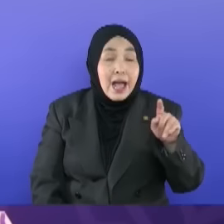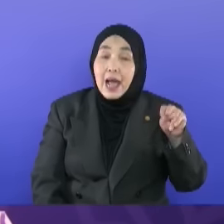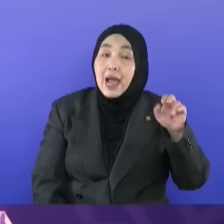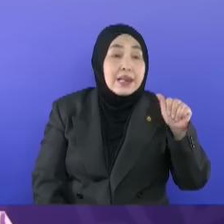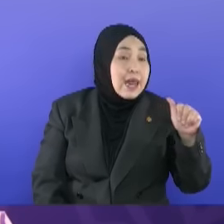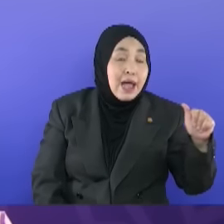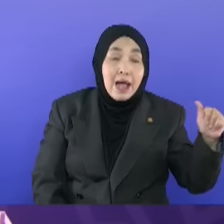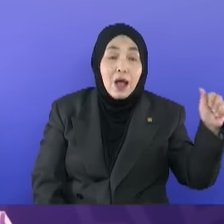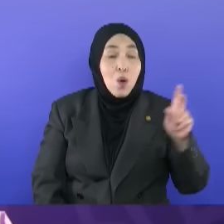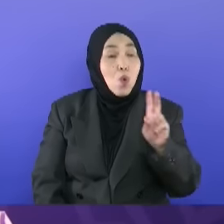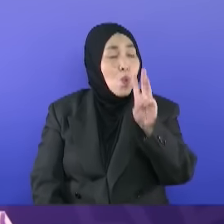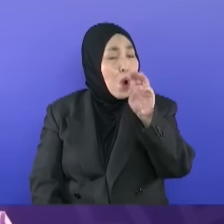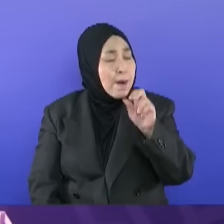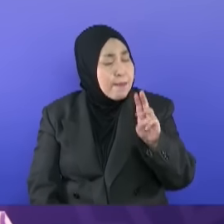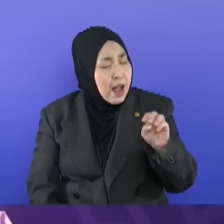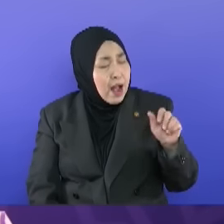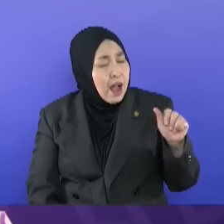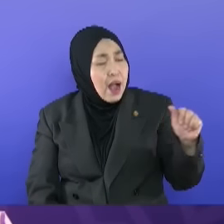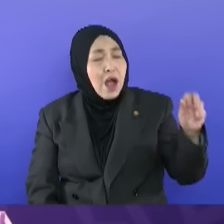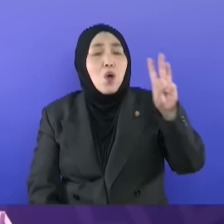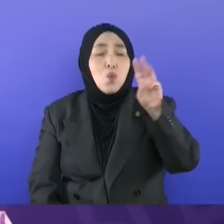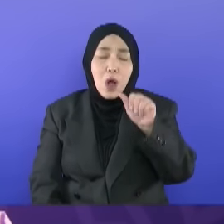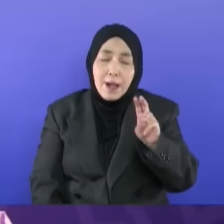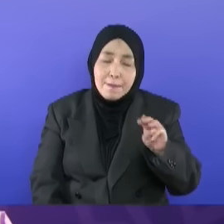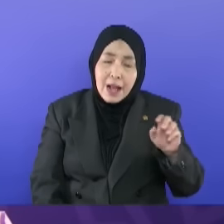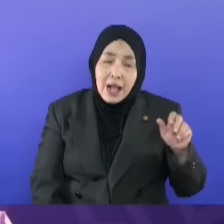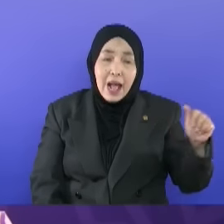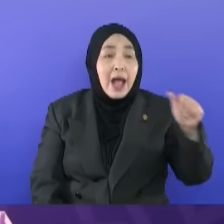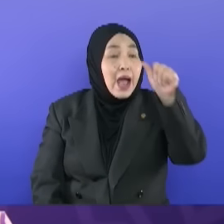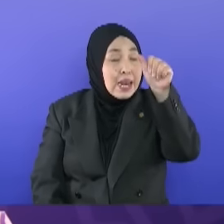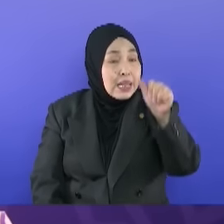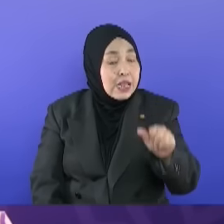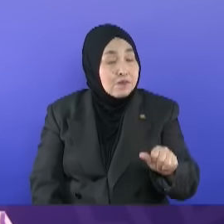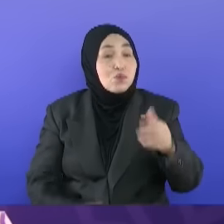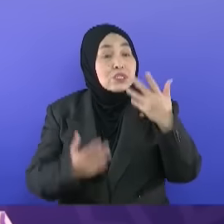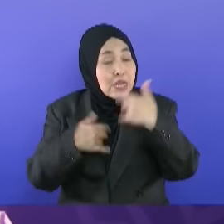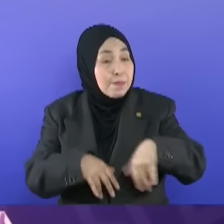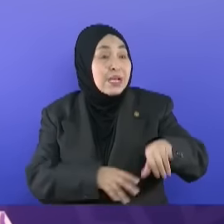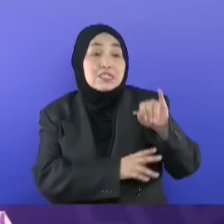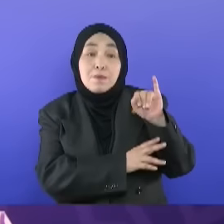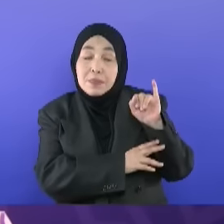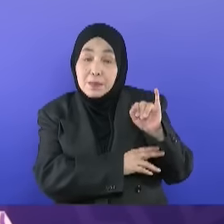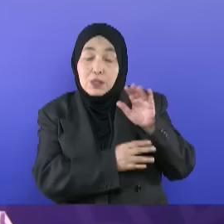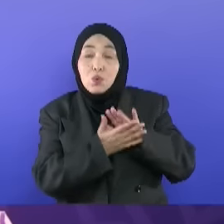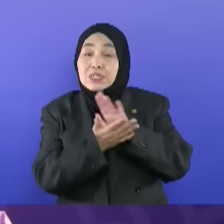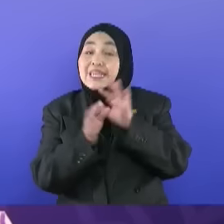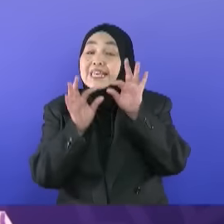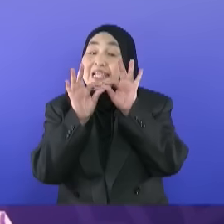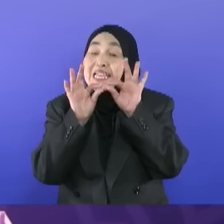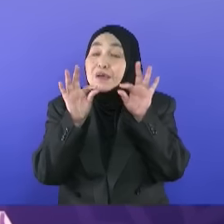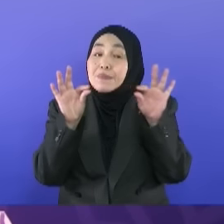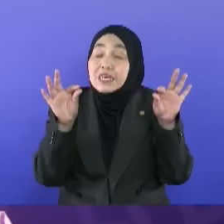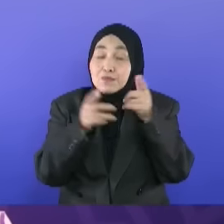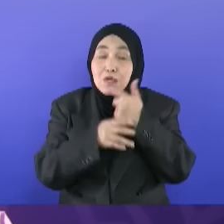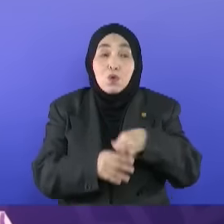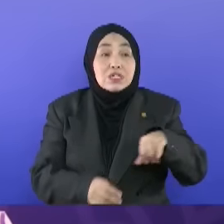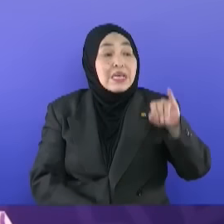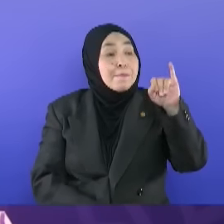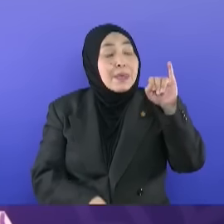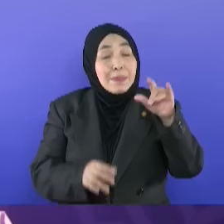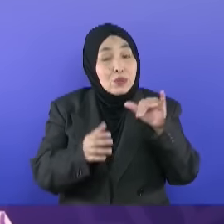kita baca wama. Wama alif selepas mim itu jadi nipislah sebab mim tu